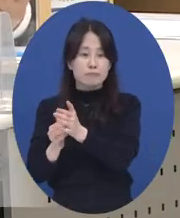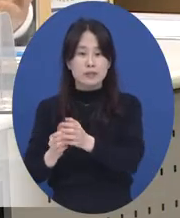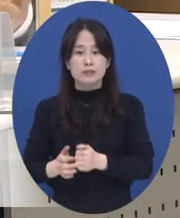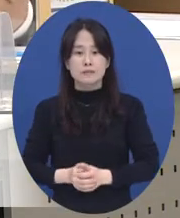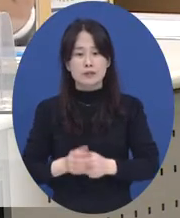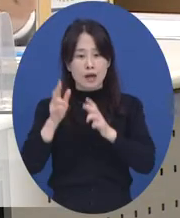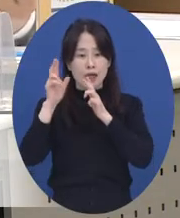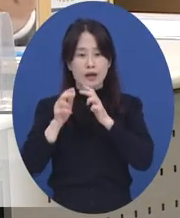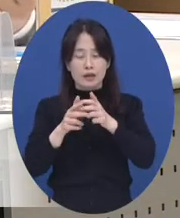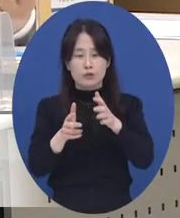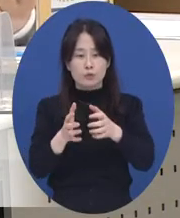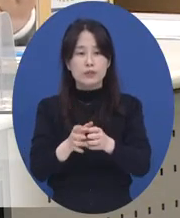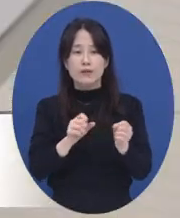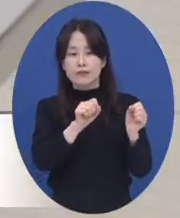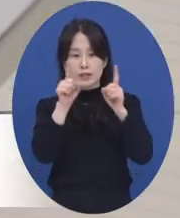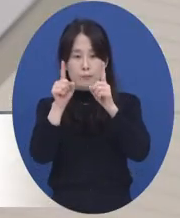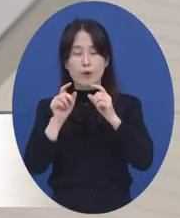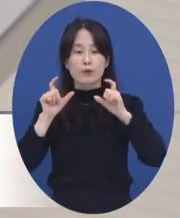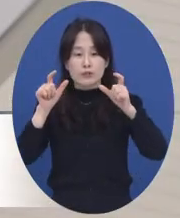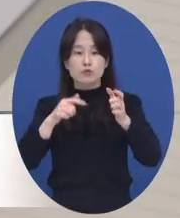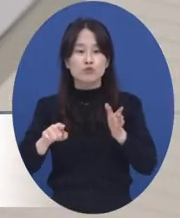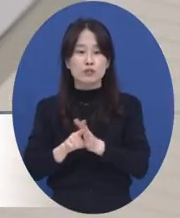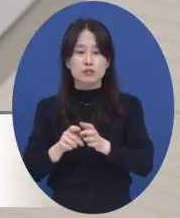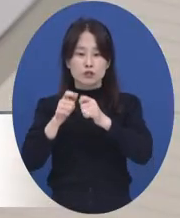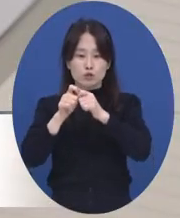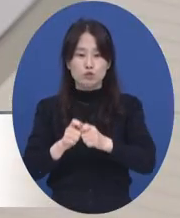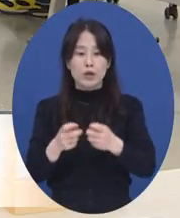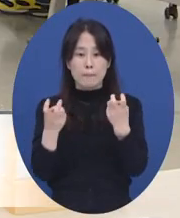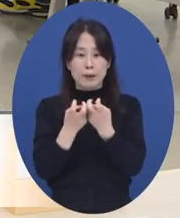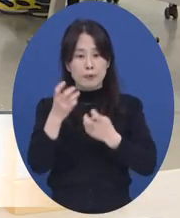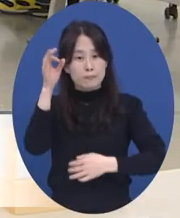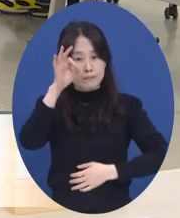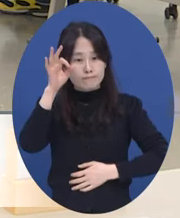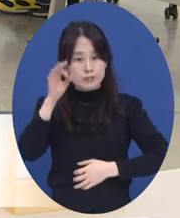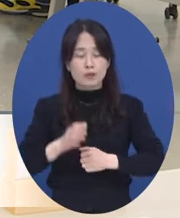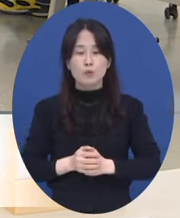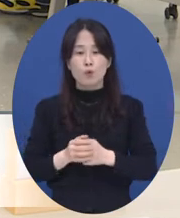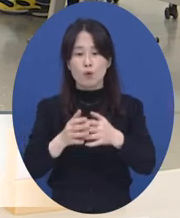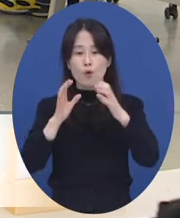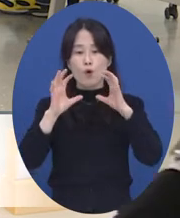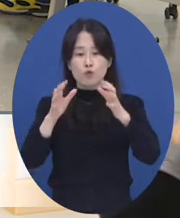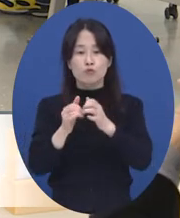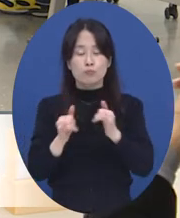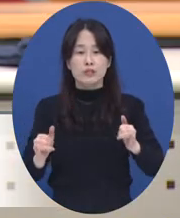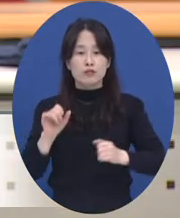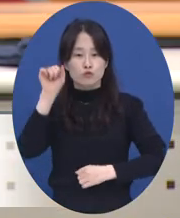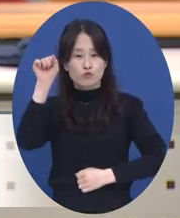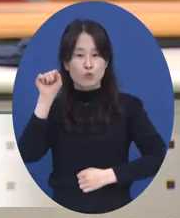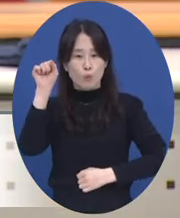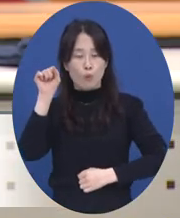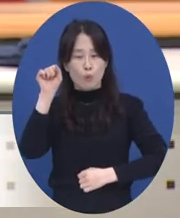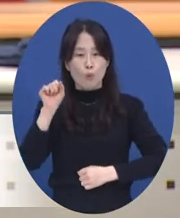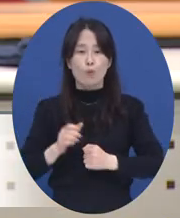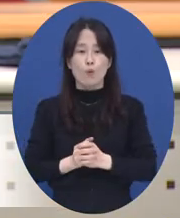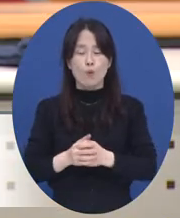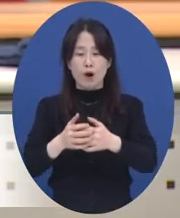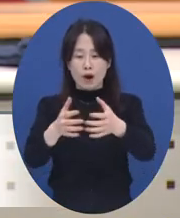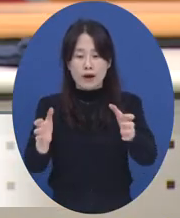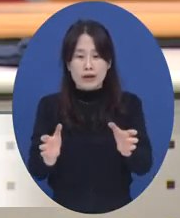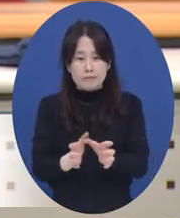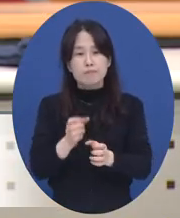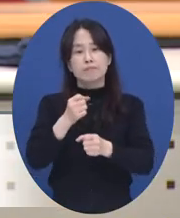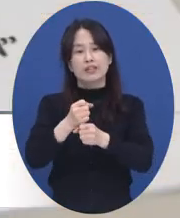개성공단 재계 선언을 위한 구체적인 방안을 찾고 범국민운동 을 펼치는 민간 주도 협력 기구를 만들기